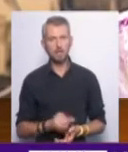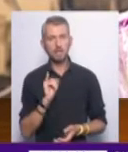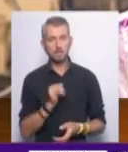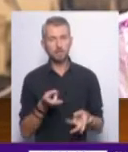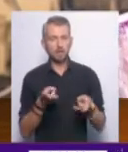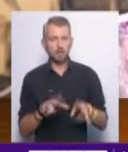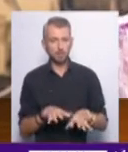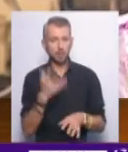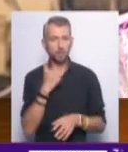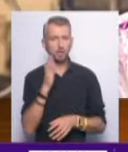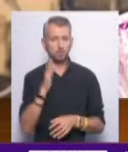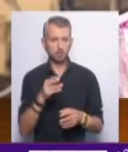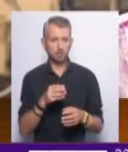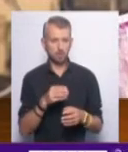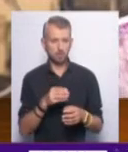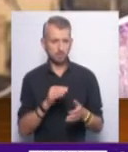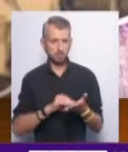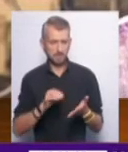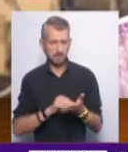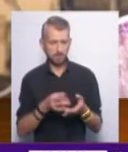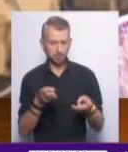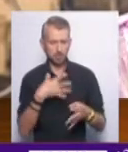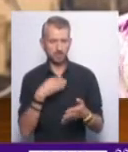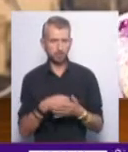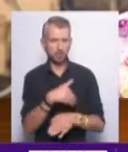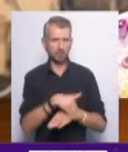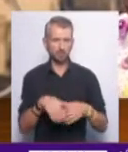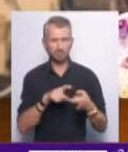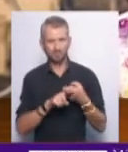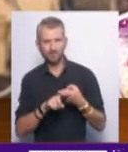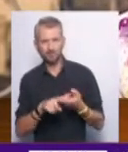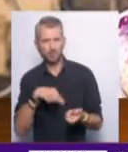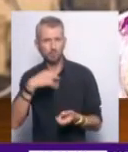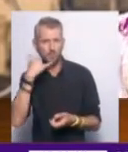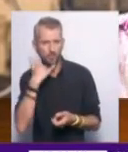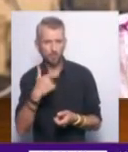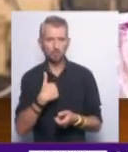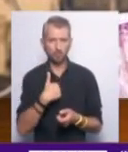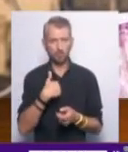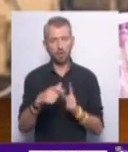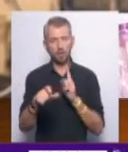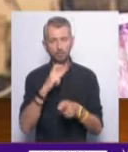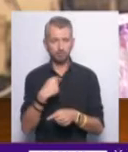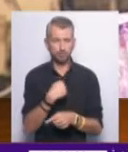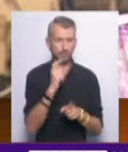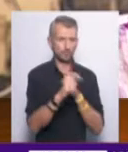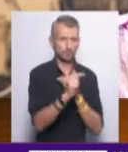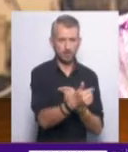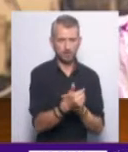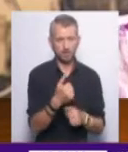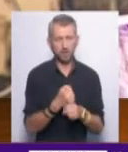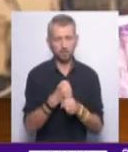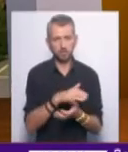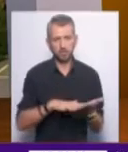залишити, ну, коли будете так писати свої координати, щоб відповідь прийшла і мені, і вам, щоб ми думали, що далі з ними робити, з цими